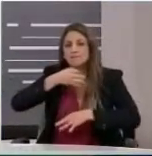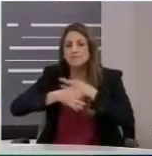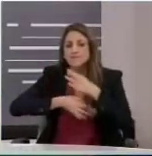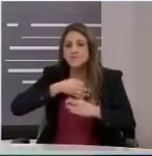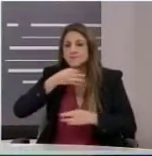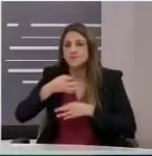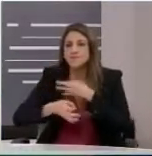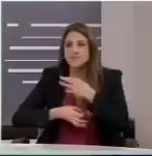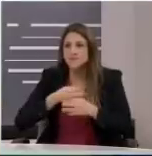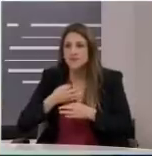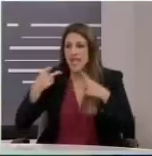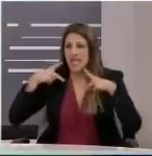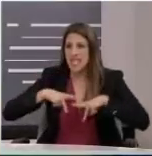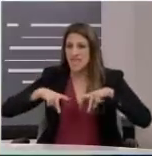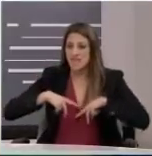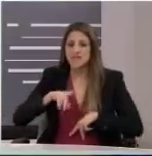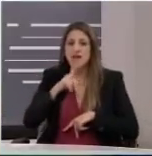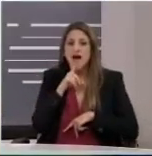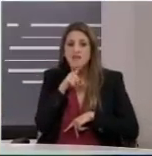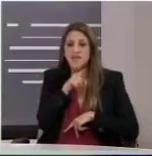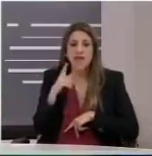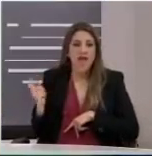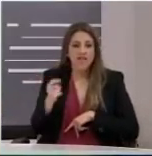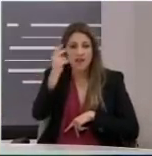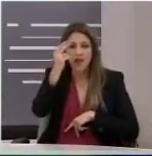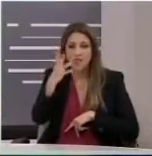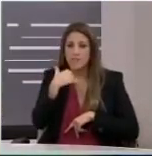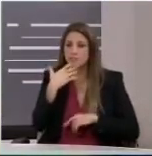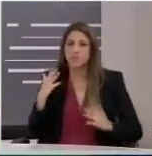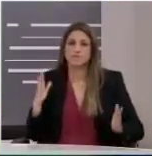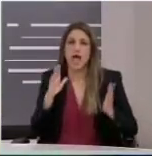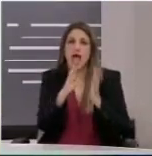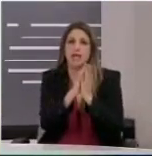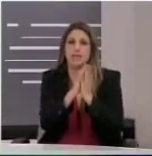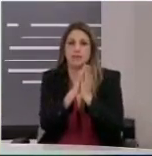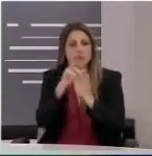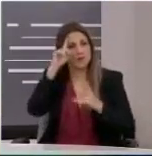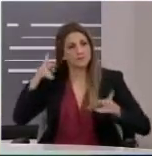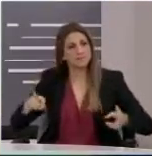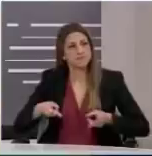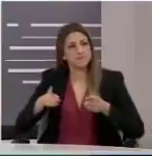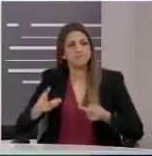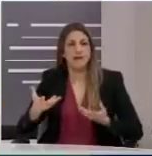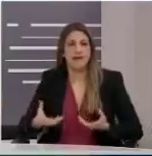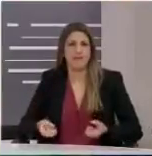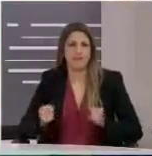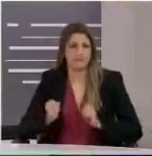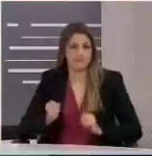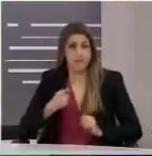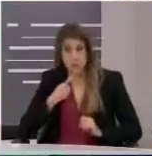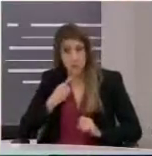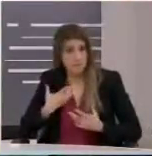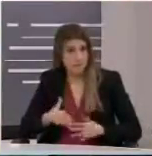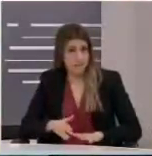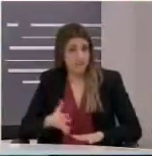ότι η κυβέρνηση αυτή χειρίζεται τα εθνικά θέματα με επιπολαιότητα. Θέλω